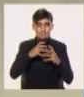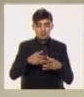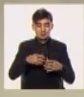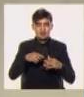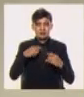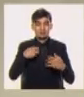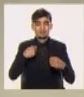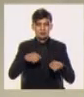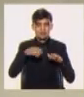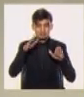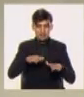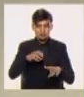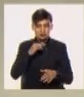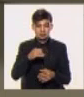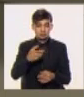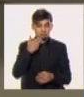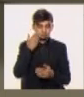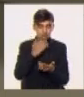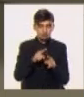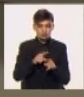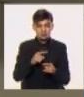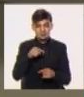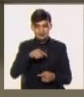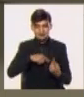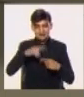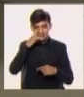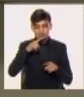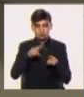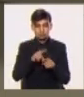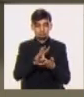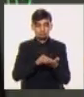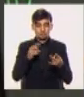И, возможно, это тот опыт, который стоит перенять и нашей стране.